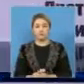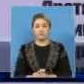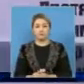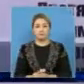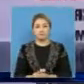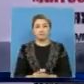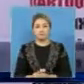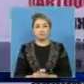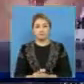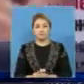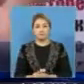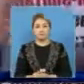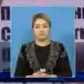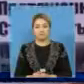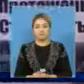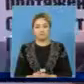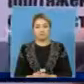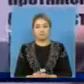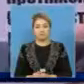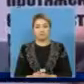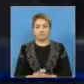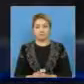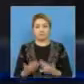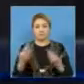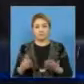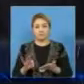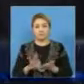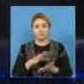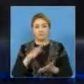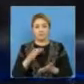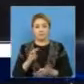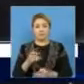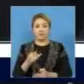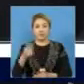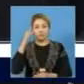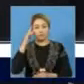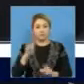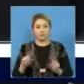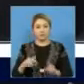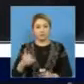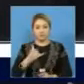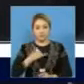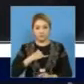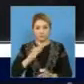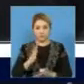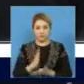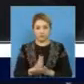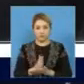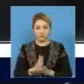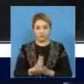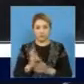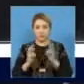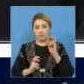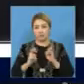сейчас мобилизуемся. Мобилизацию техники мы к маю думаем, что здесь у нас уже будет перевезен завод. Так